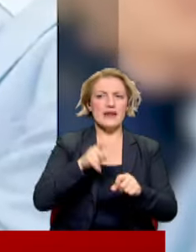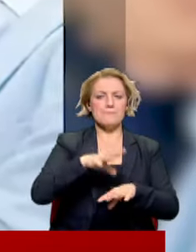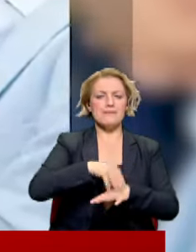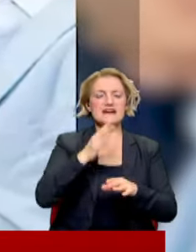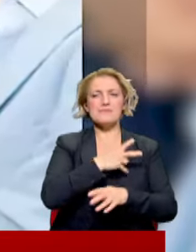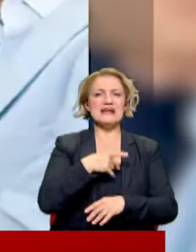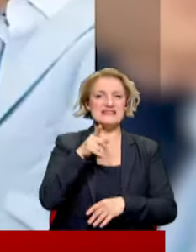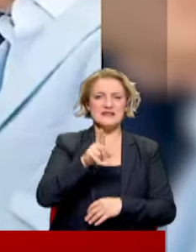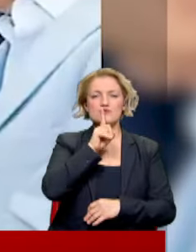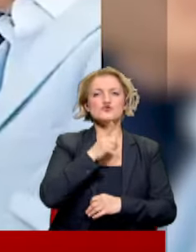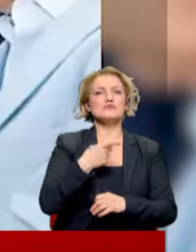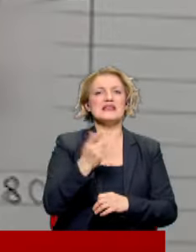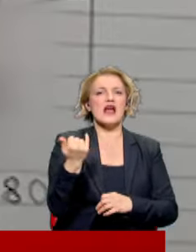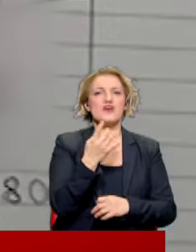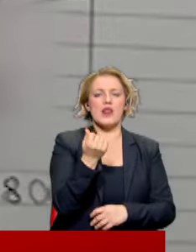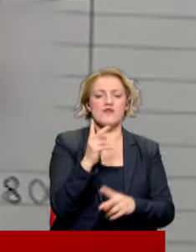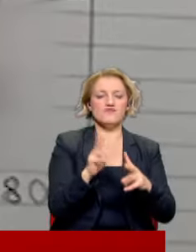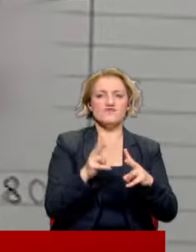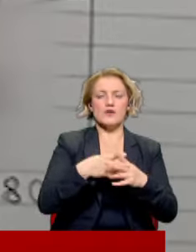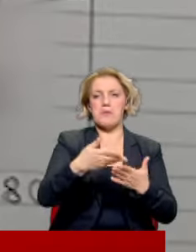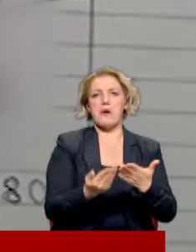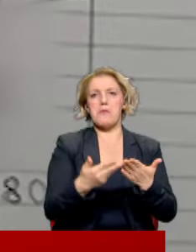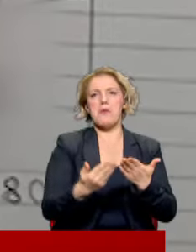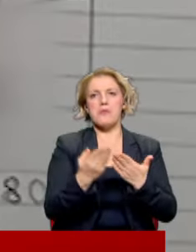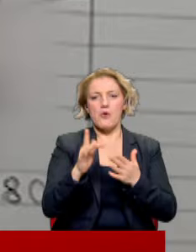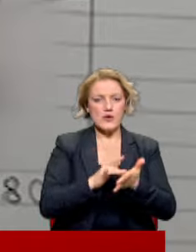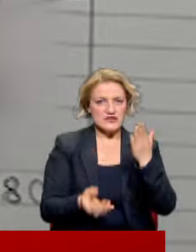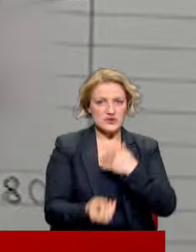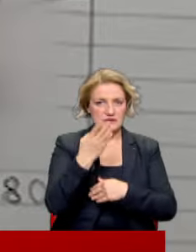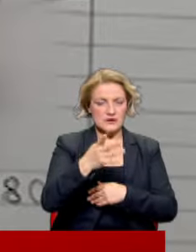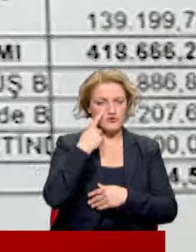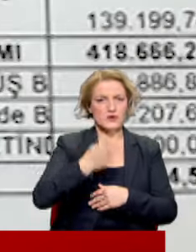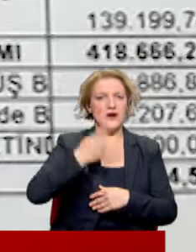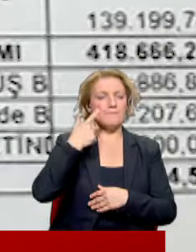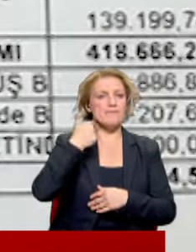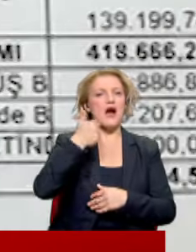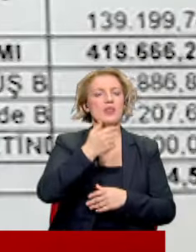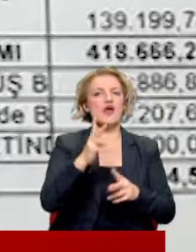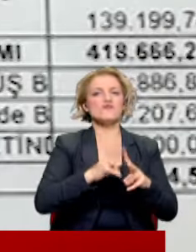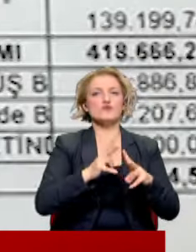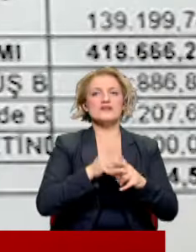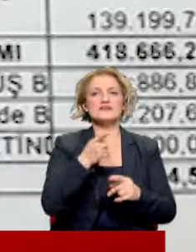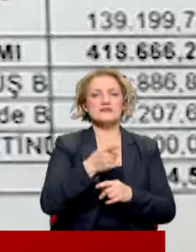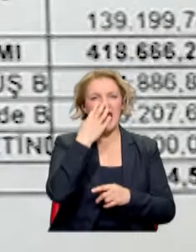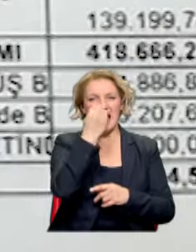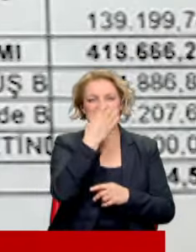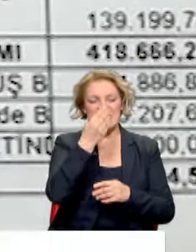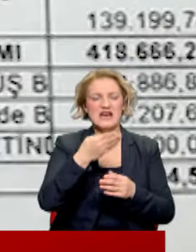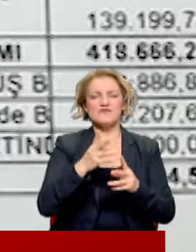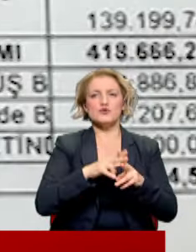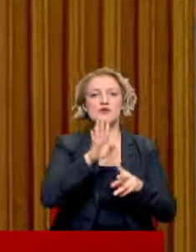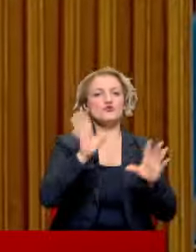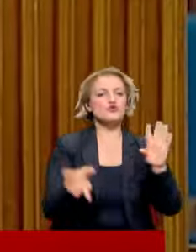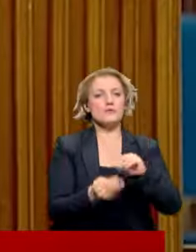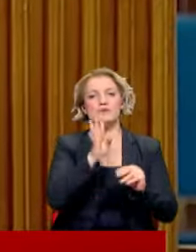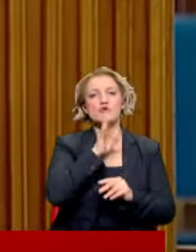Mardin Belediyesi'ne yüz binlerce liralık fatura kestiği ortaya çıktı. Cumhurbaşkanı ve bakanlara tesbih faturası. Toplam 418 bin